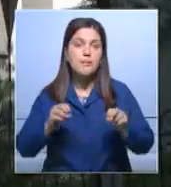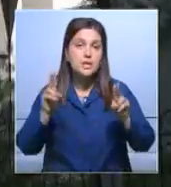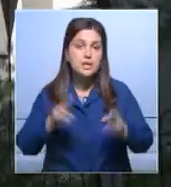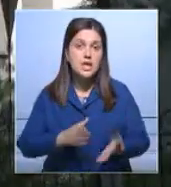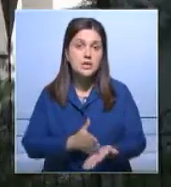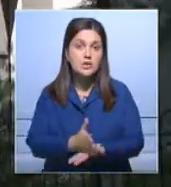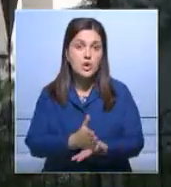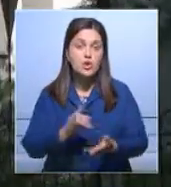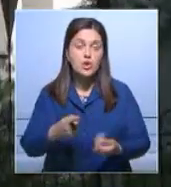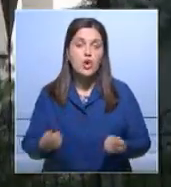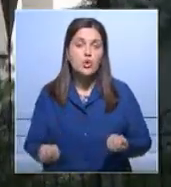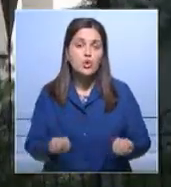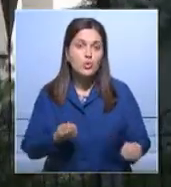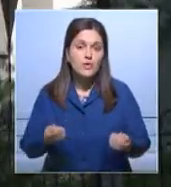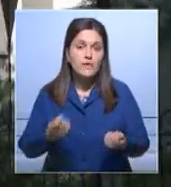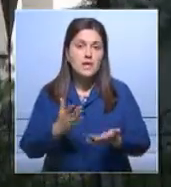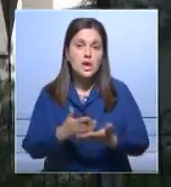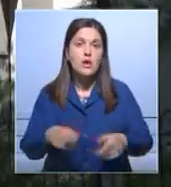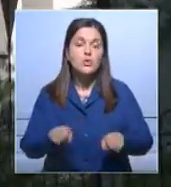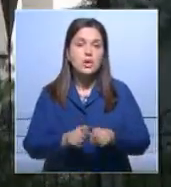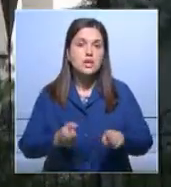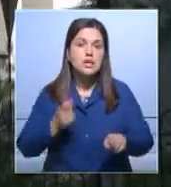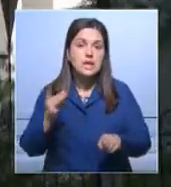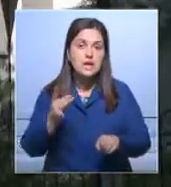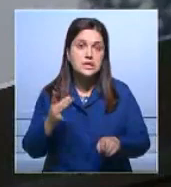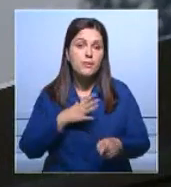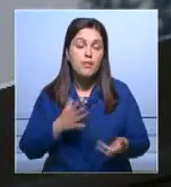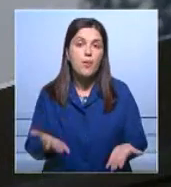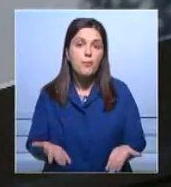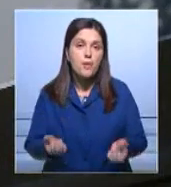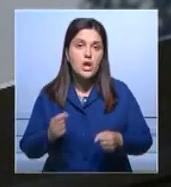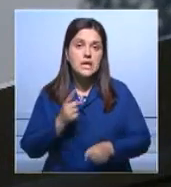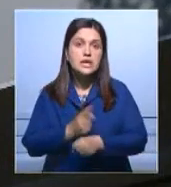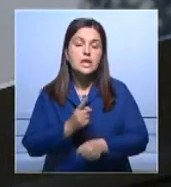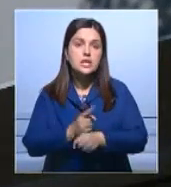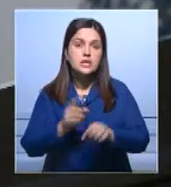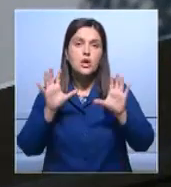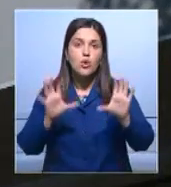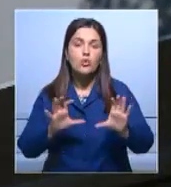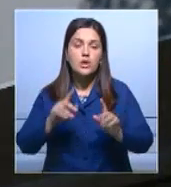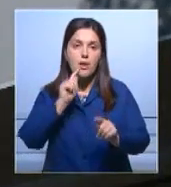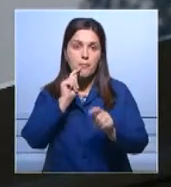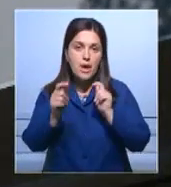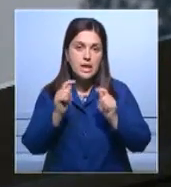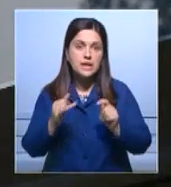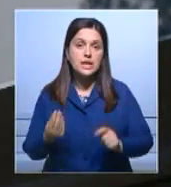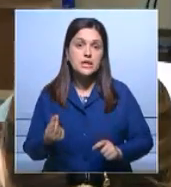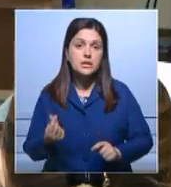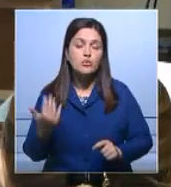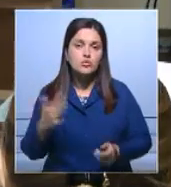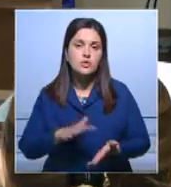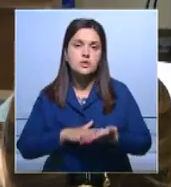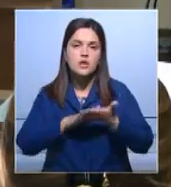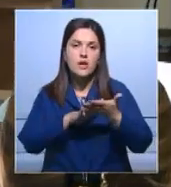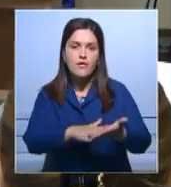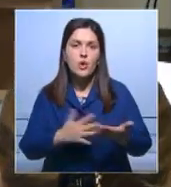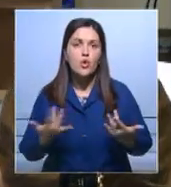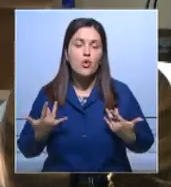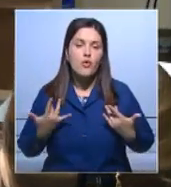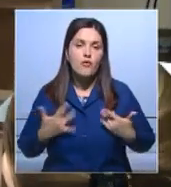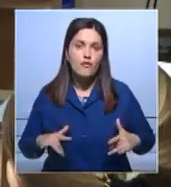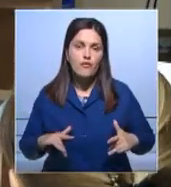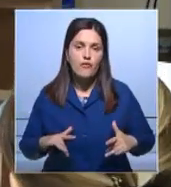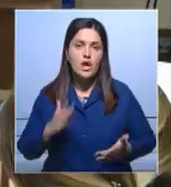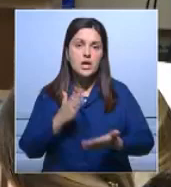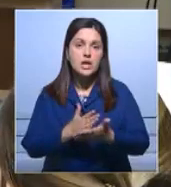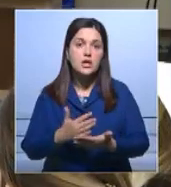службе отметили, что руководитель департамента тоже неоднократно получал незаконные подарки и деньги. Он уже написал заявление об увольнении